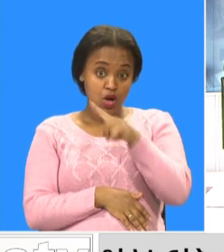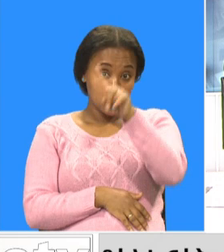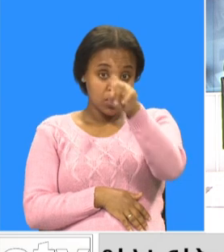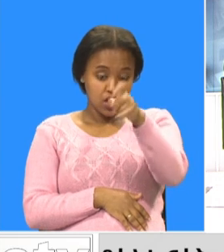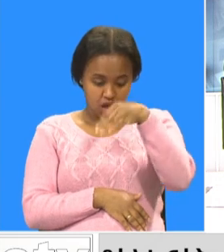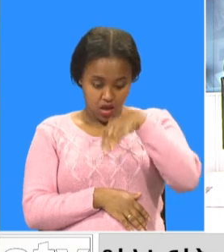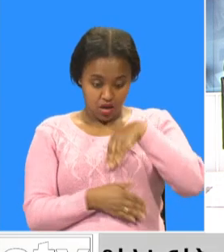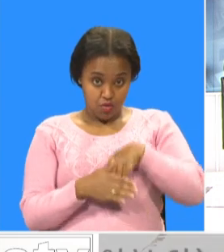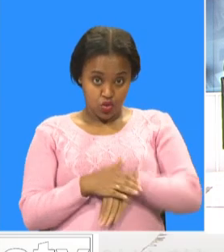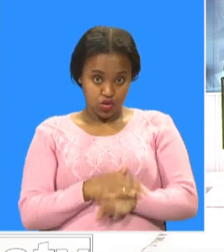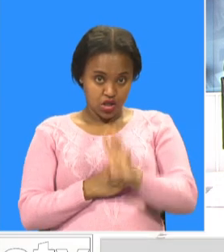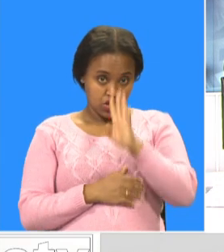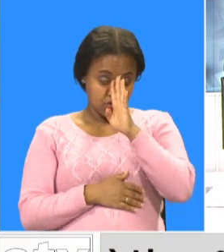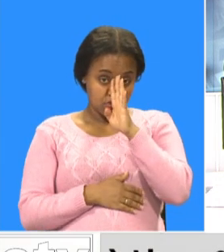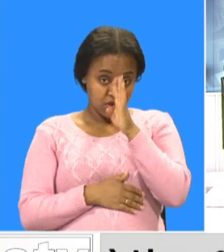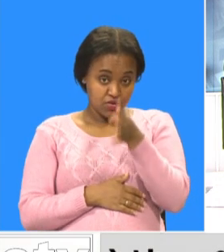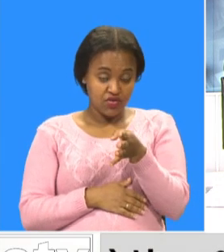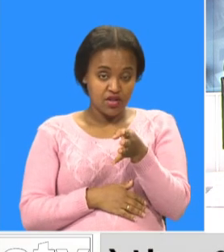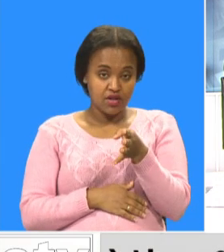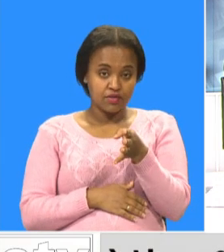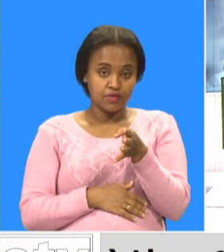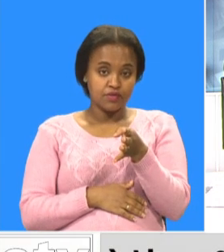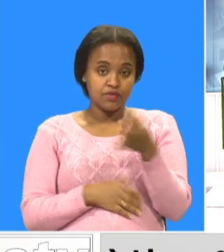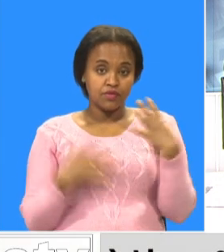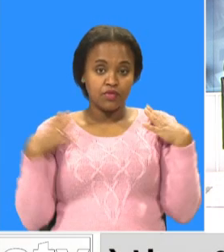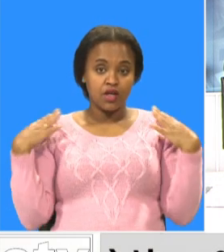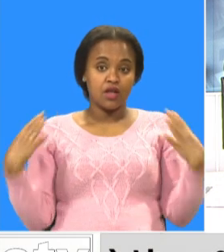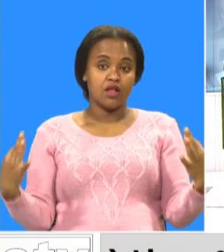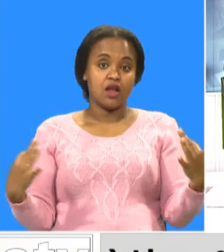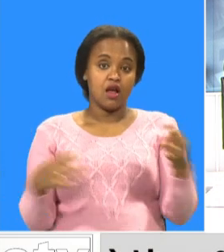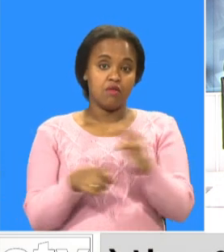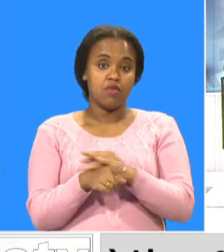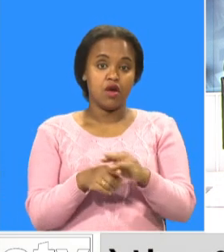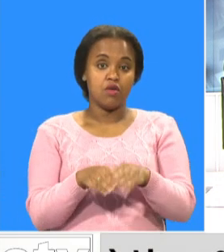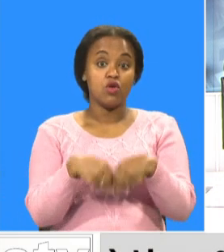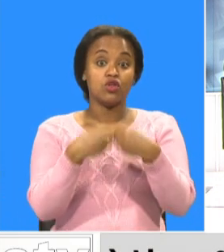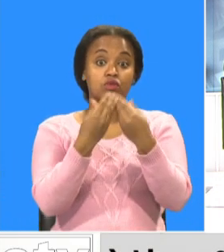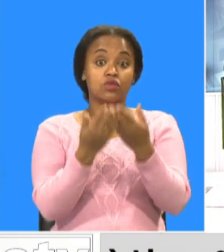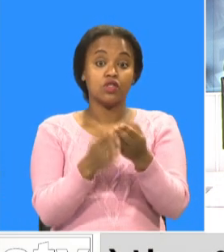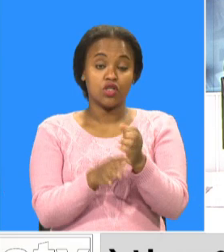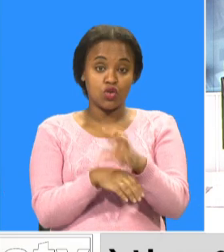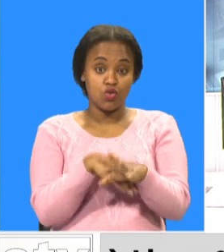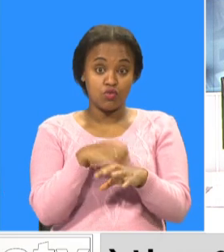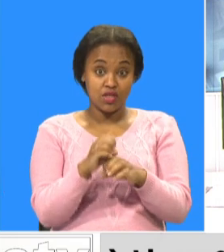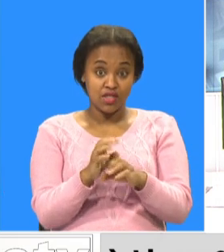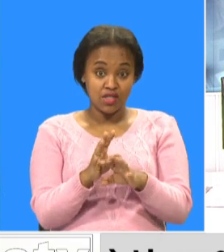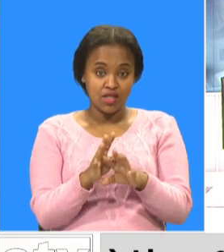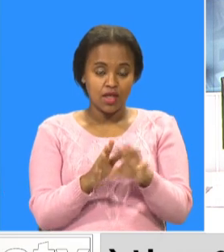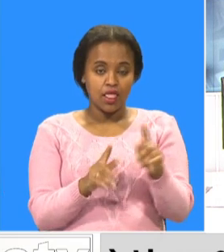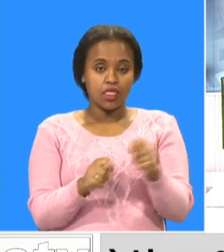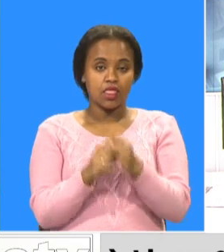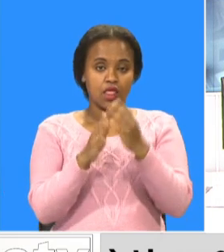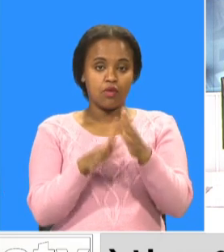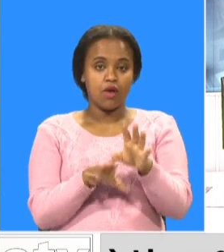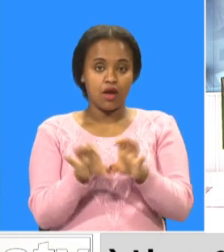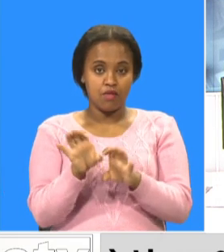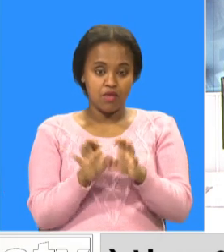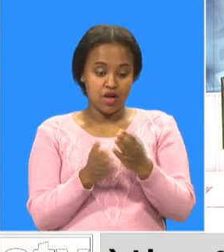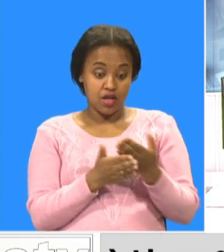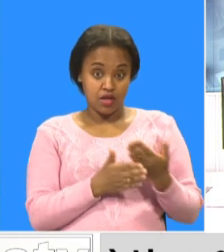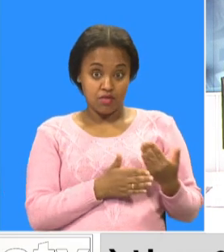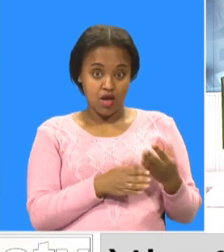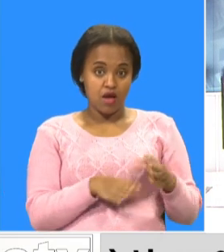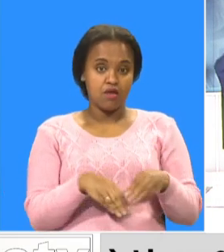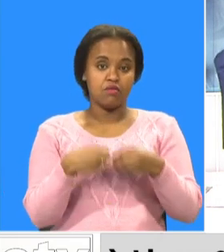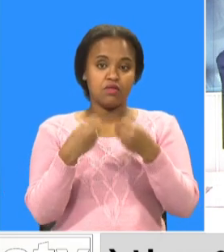ጥያቄ በውስጣችን በመፍጠር ከጤና ባለሙያዎች የሚሰጠውን ምክር ተግባራዊ የሚያደርግ ቅድማ የሚሰጠው ጉዳይ